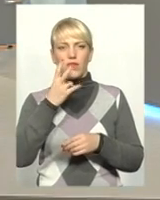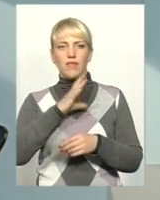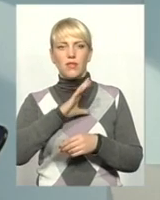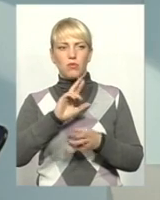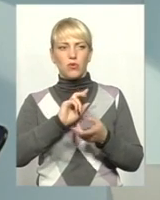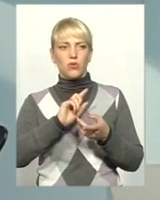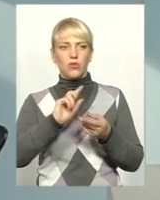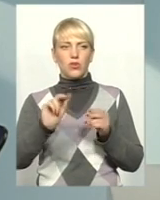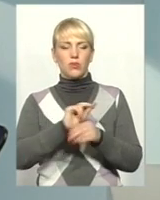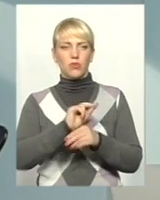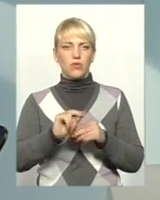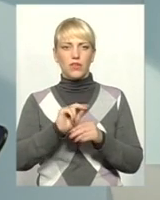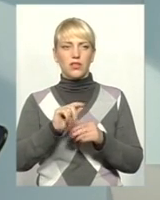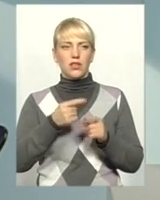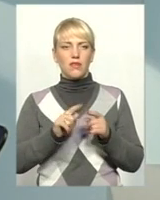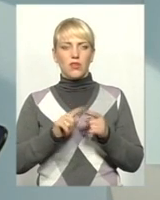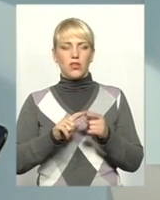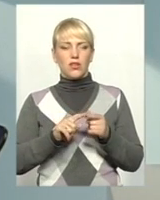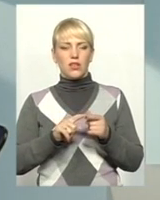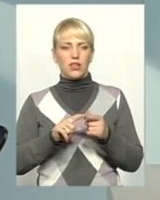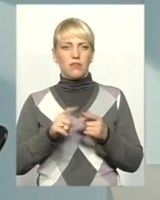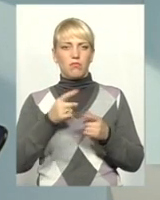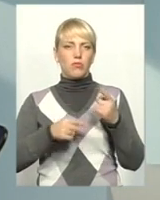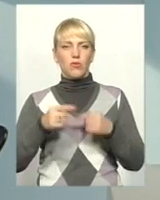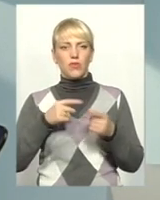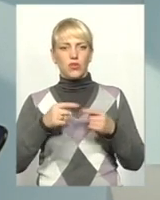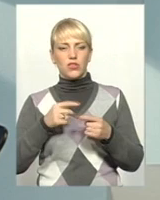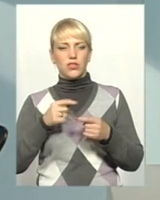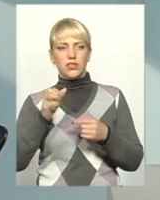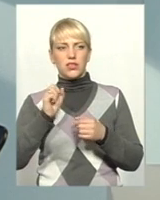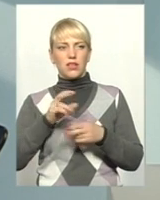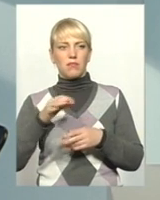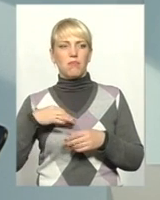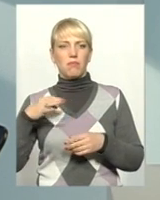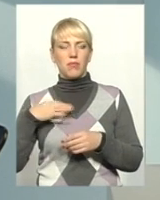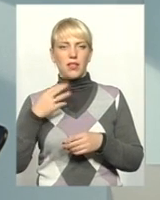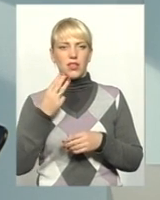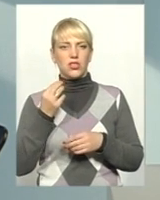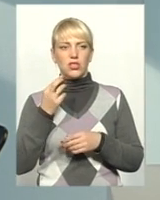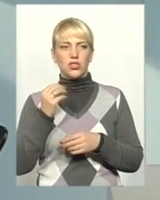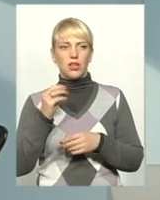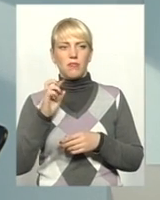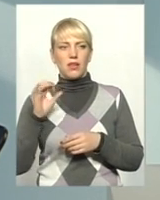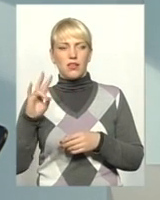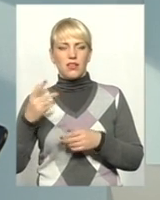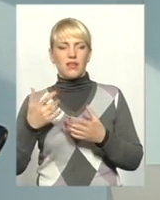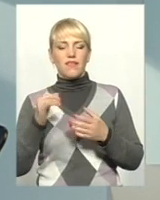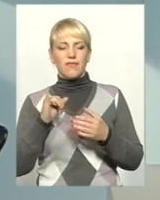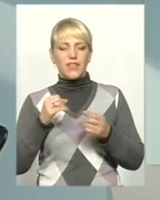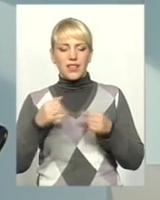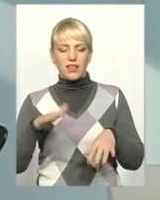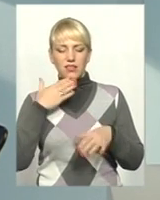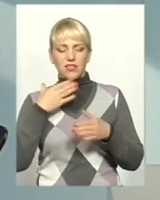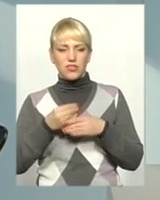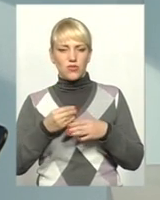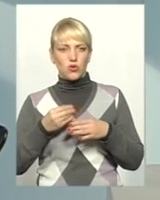свою первинну стадію, знову стали білощебеневими. Або вже взагалі втратили всю свою здатність.